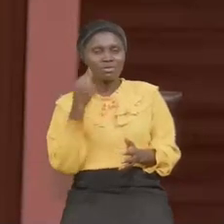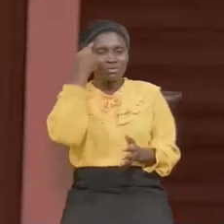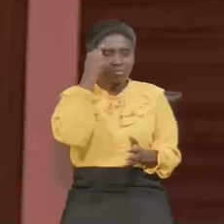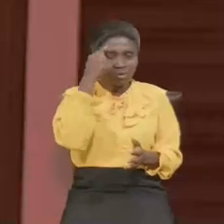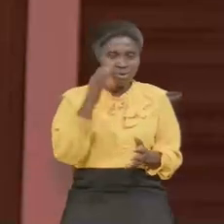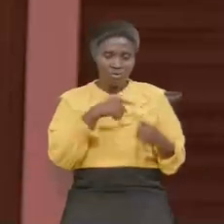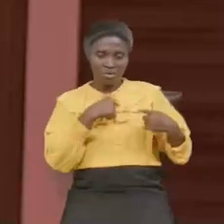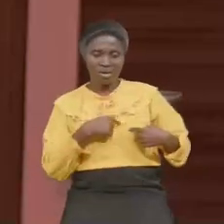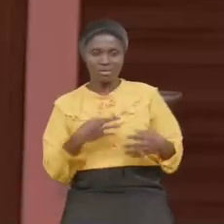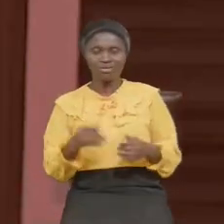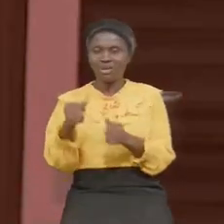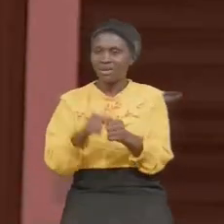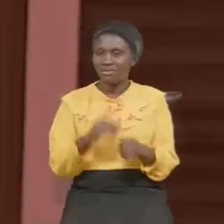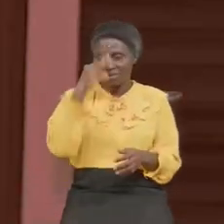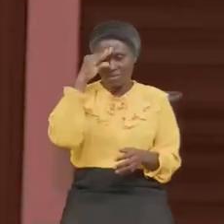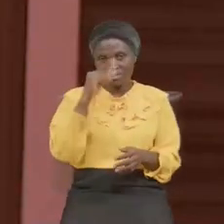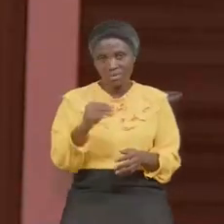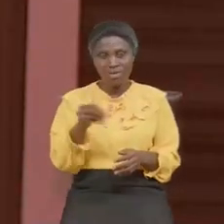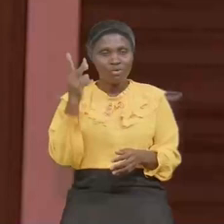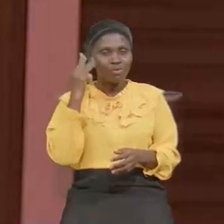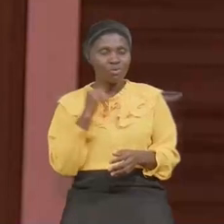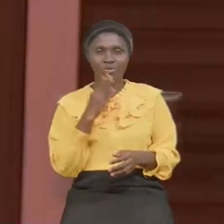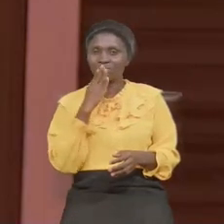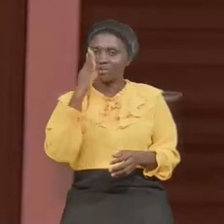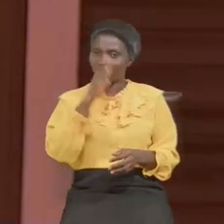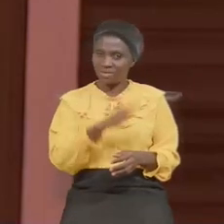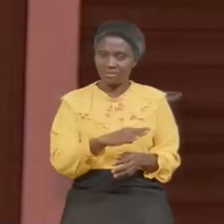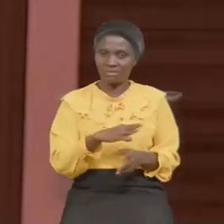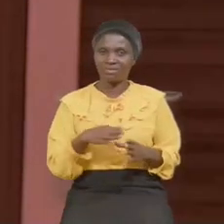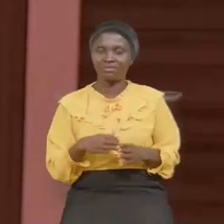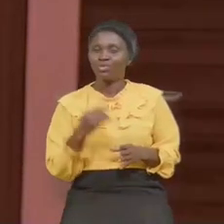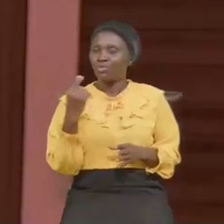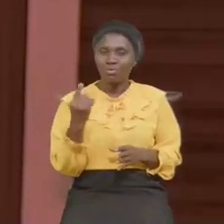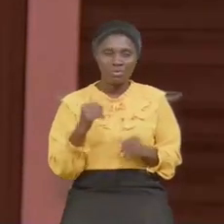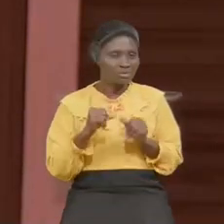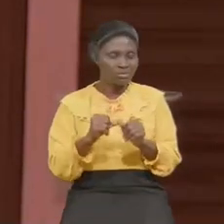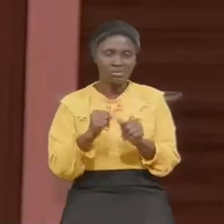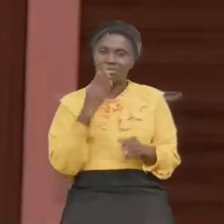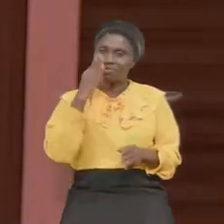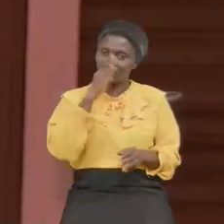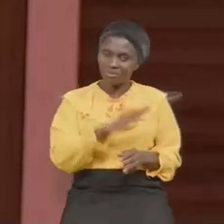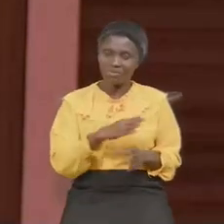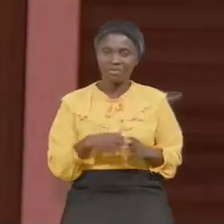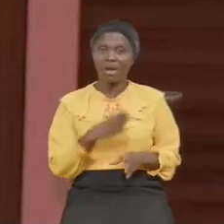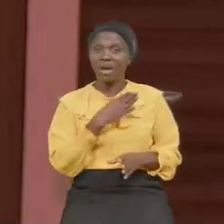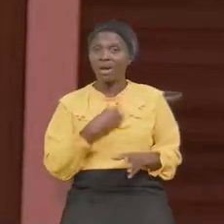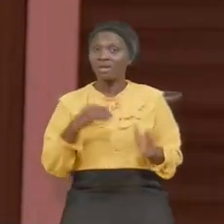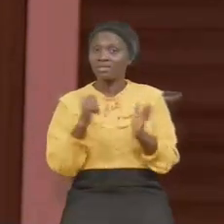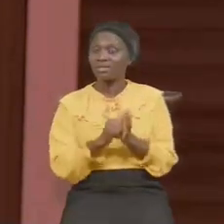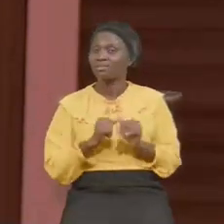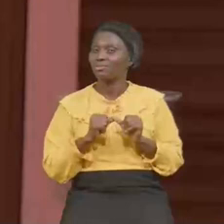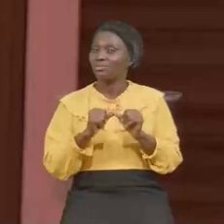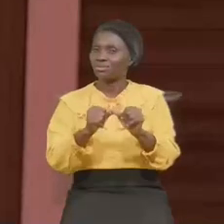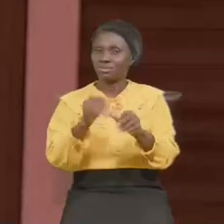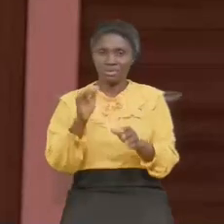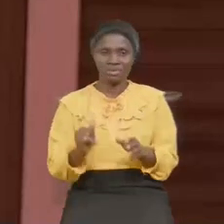de leur cœur se portaient chaque jour uniquement vers le mal, continuellement.